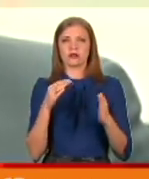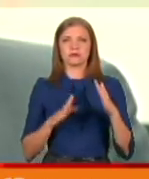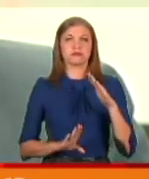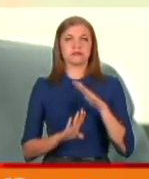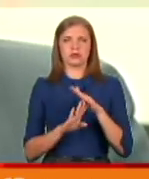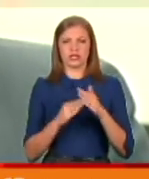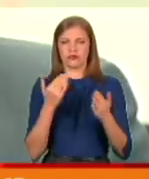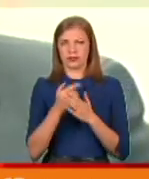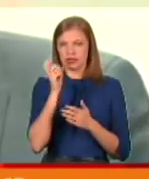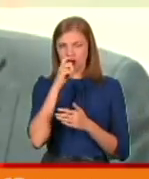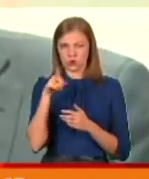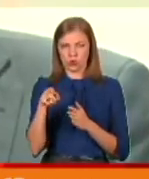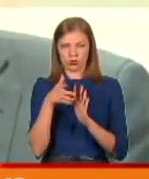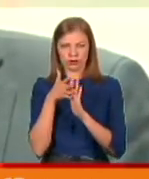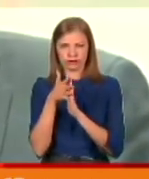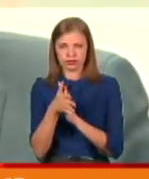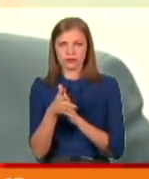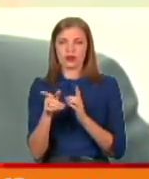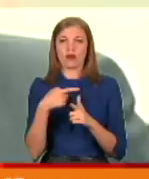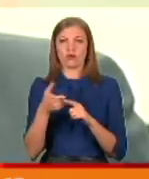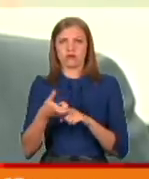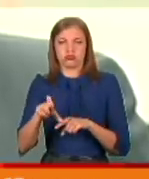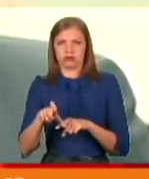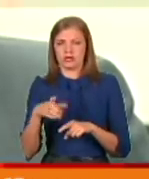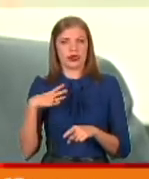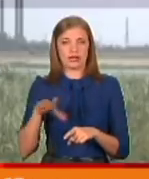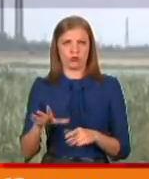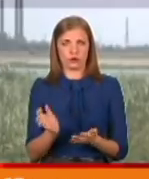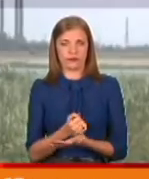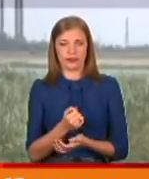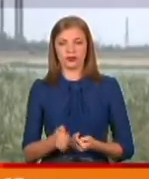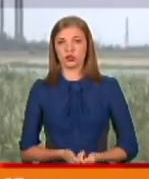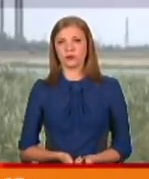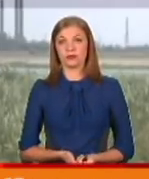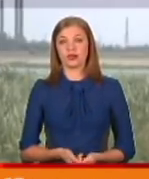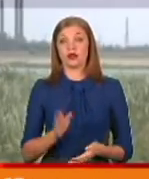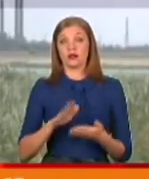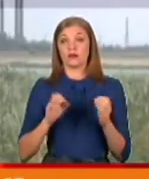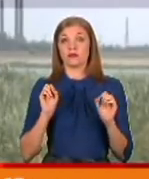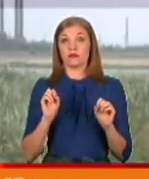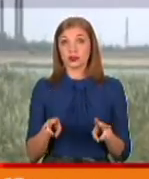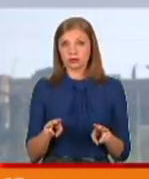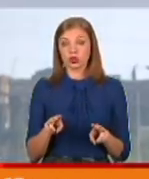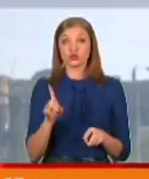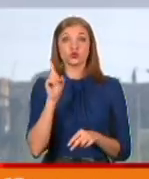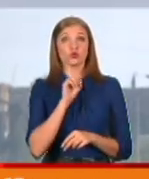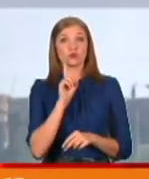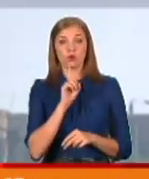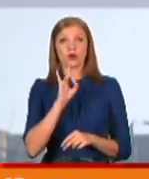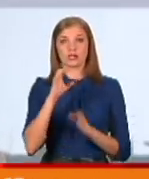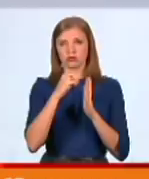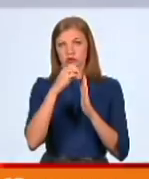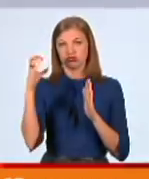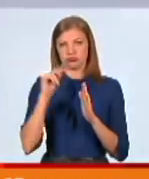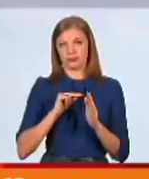кислотонакопичувача зараз або перевищень не було виявлено. Безпечно, принаймні, допоки не